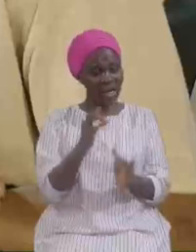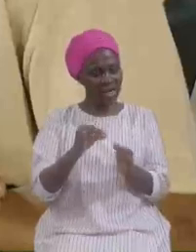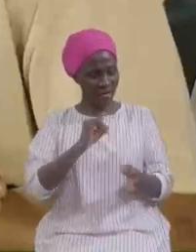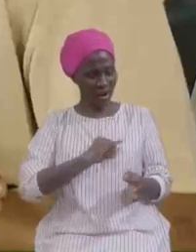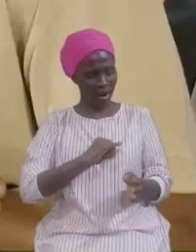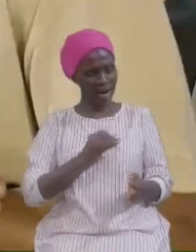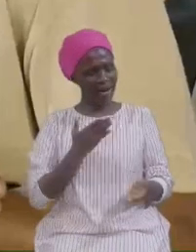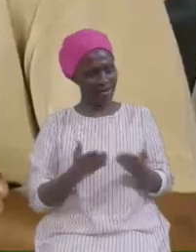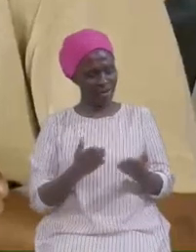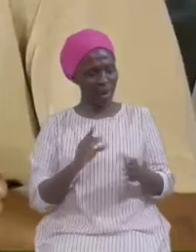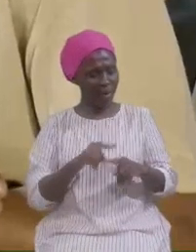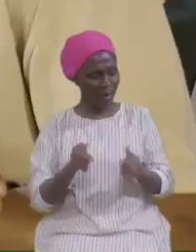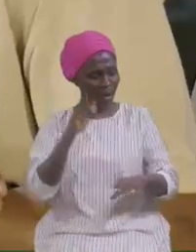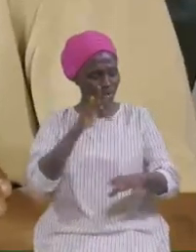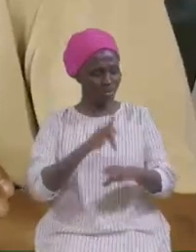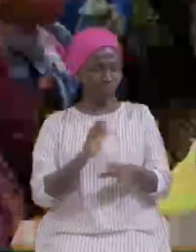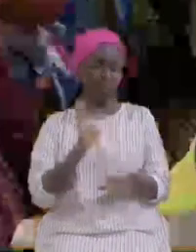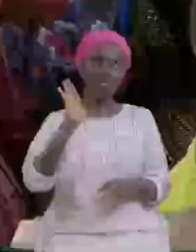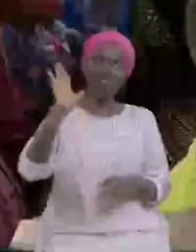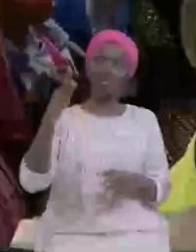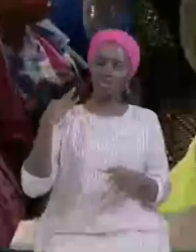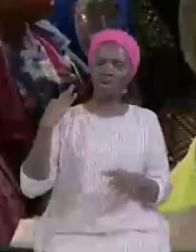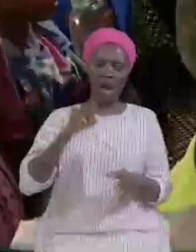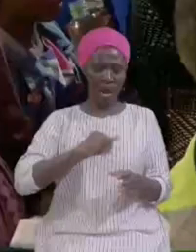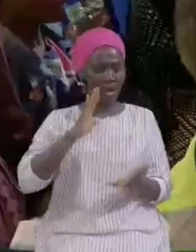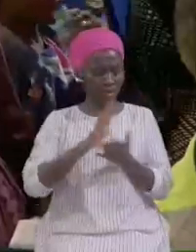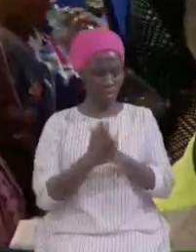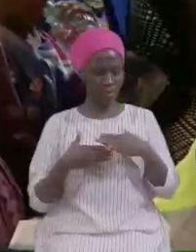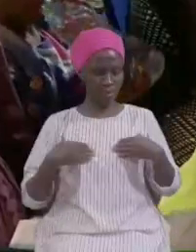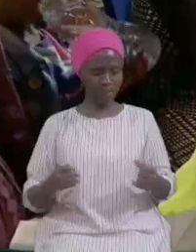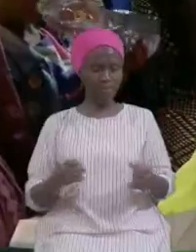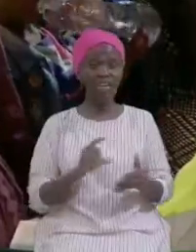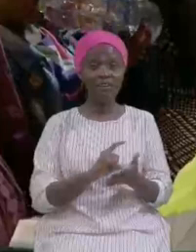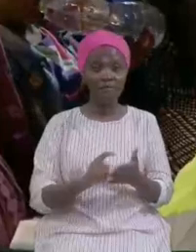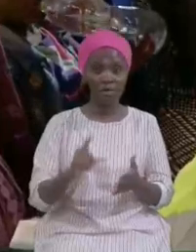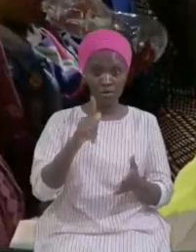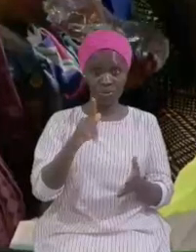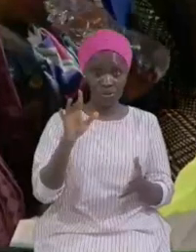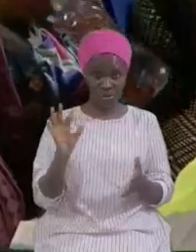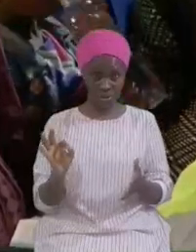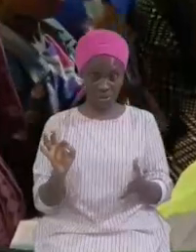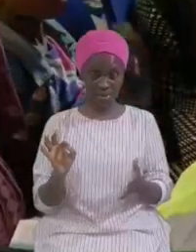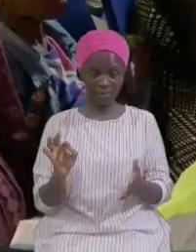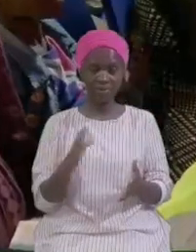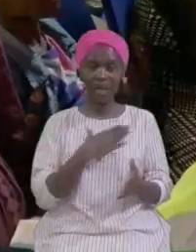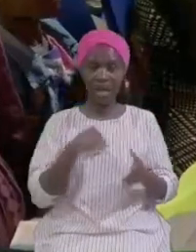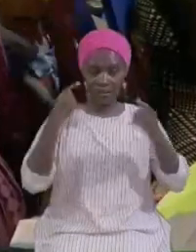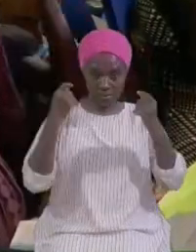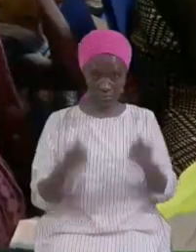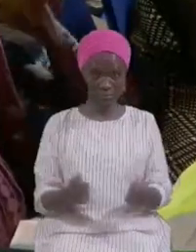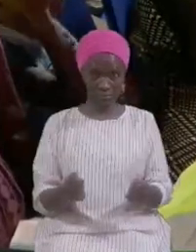son vêtement, je serai guéri. Verset 29. Au même